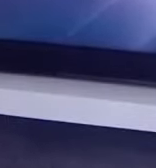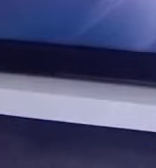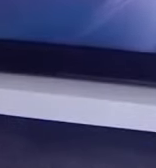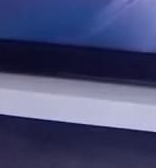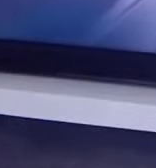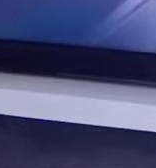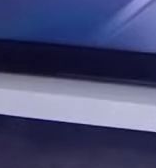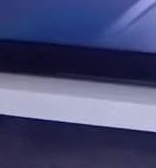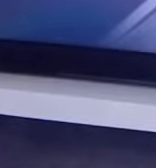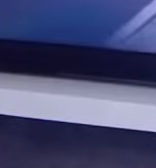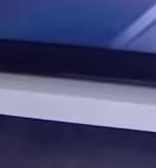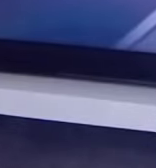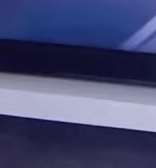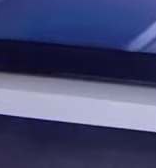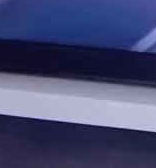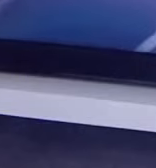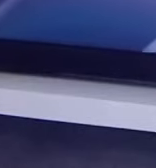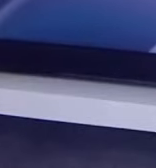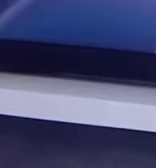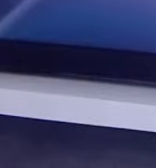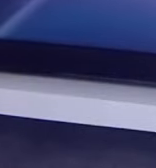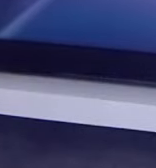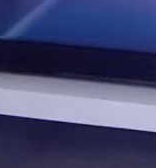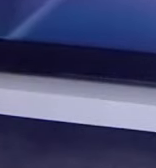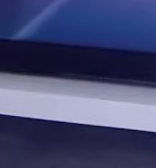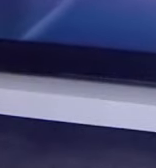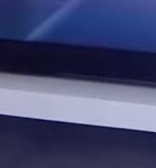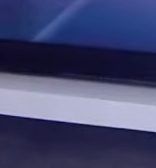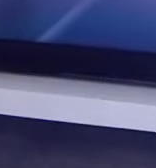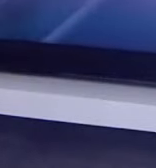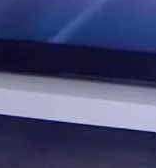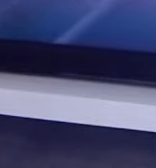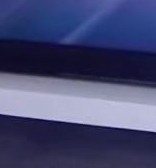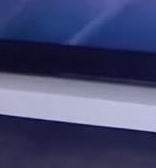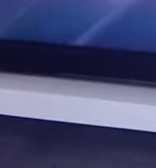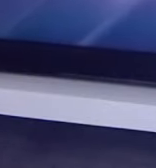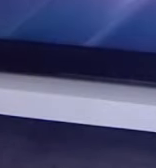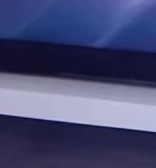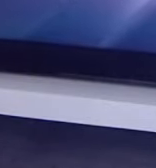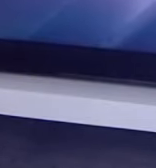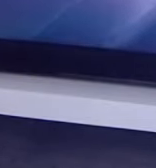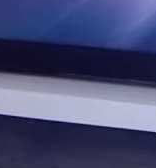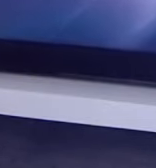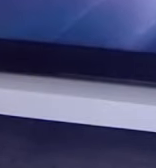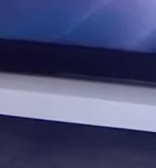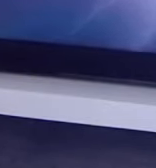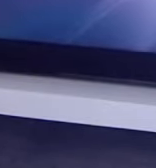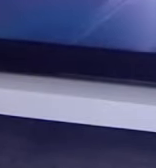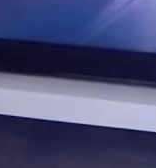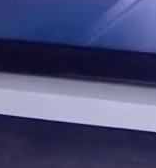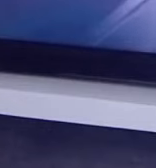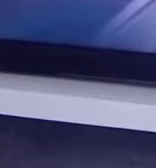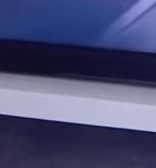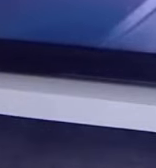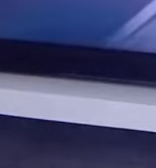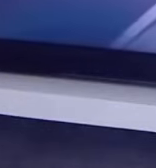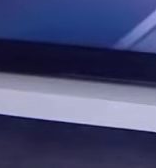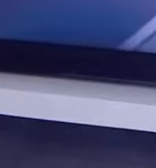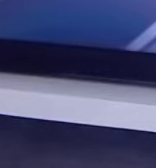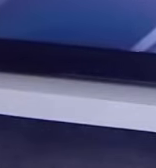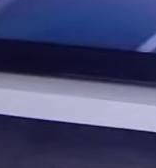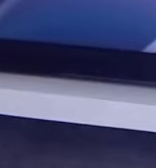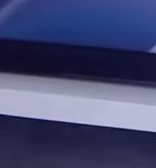Bagong taon, bagong gadget ang ilan sa ating mga kababayan. Pero sa mga patapon at hindi na mapakinabang cellphone at iba pang